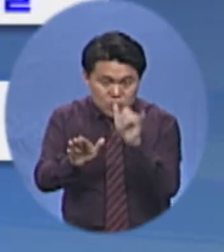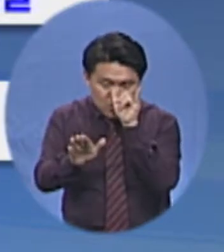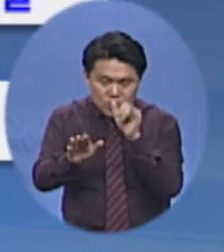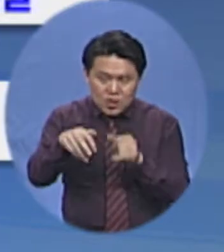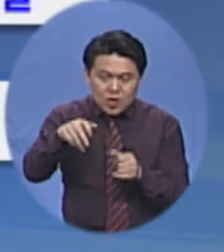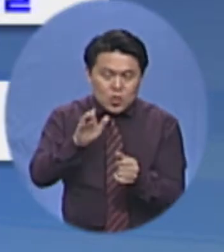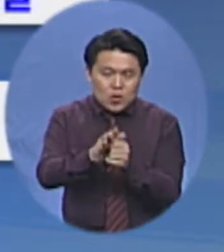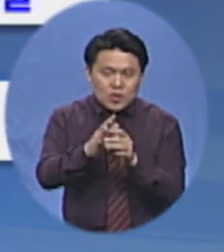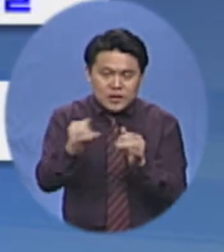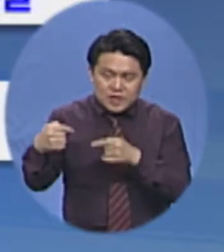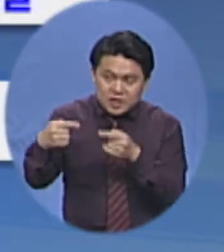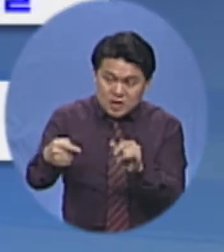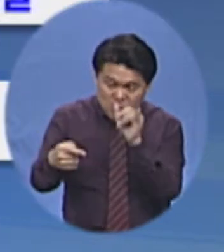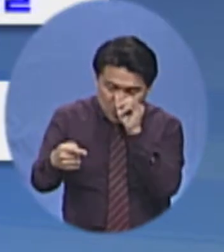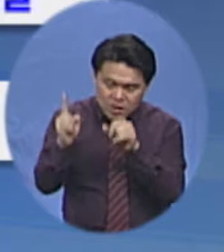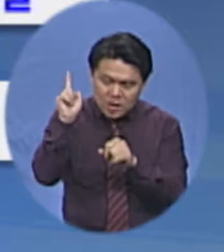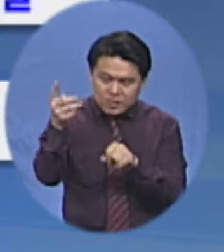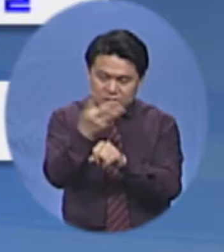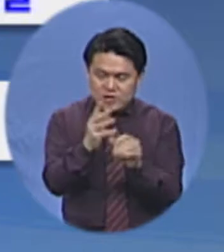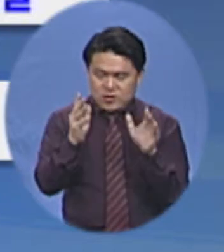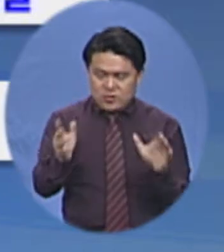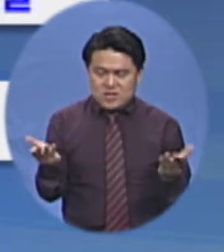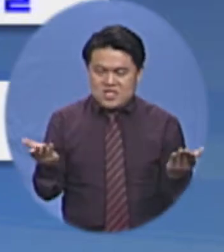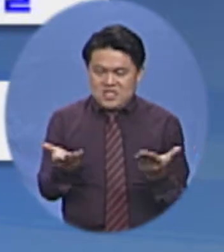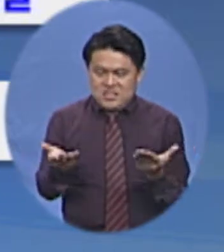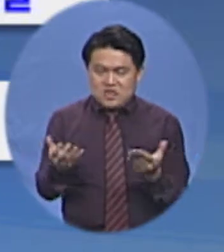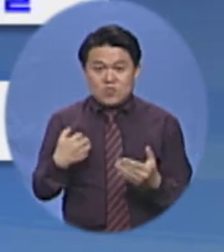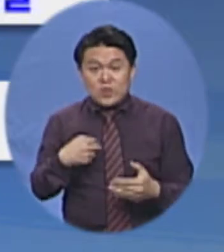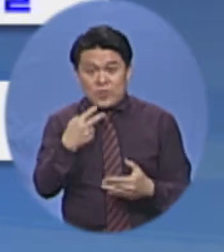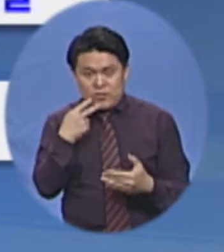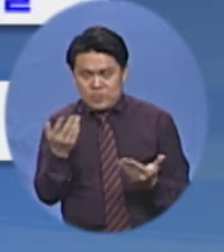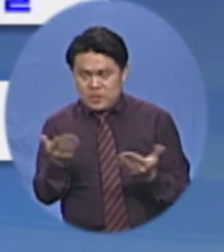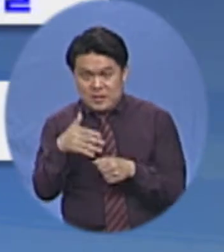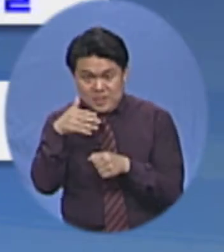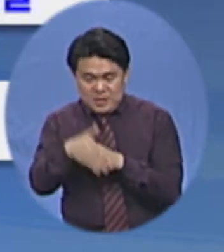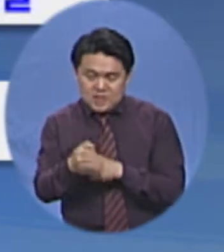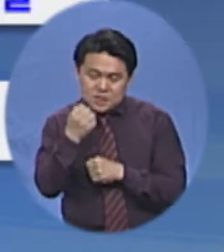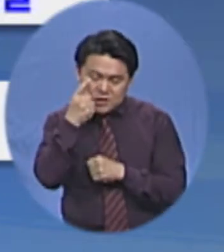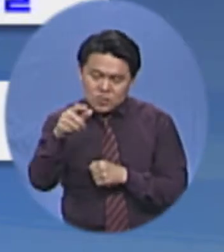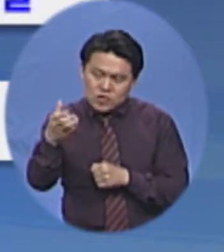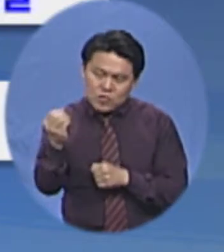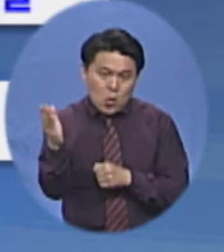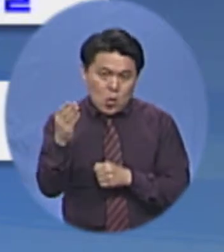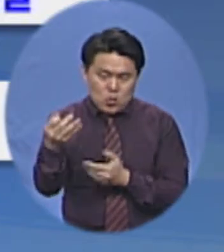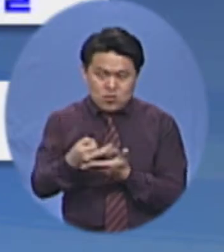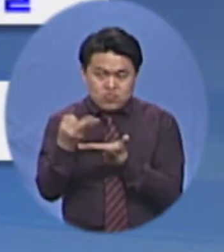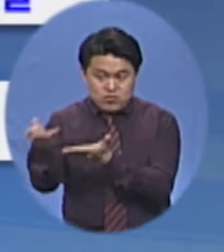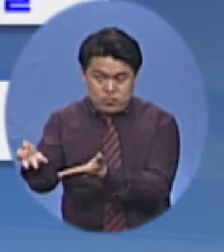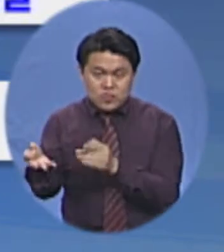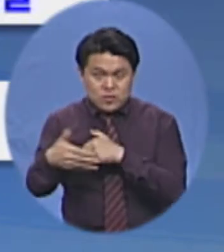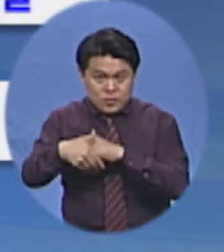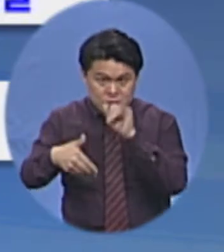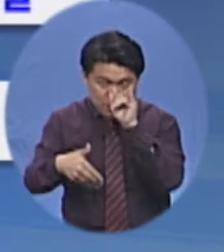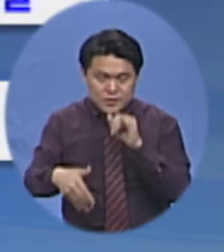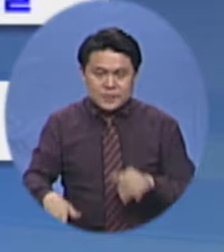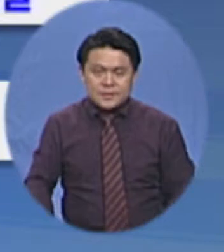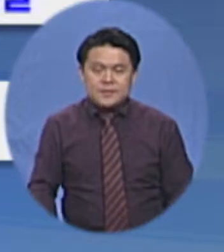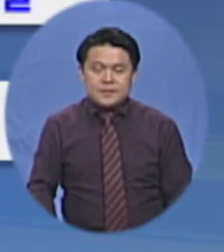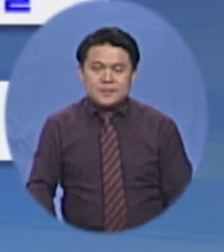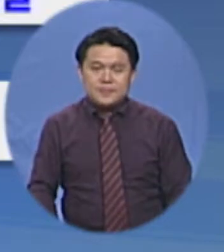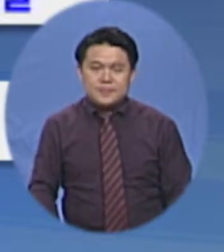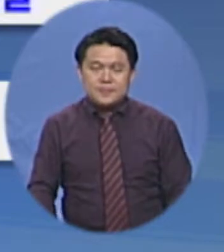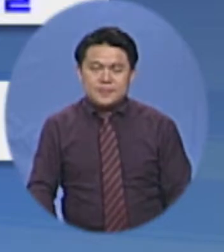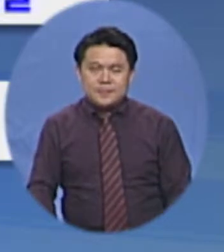세대에게 1일 4시간 근무라는 부담되지 않는 근로 형태에 월 90만 원가량의 급여를 지급할 예정이라고